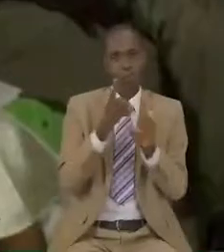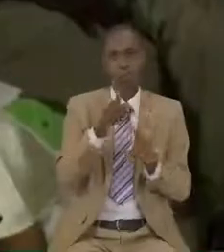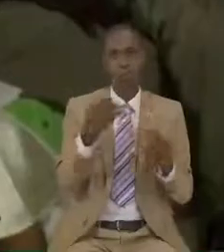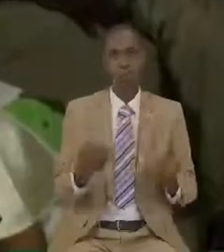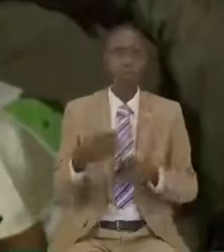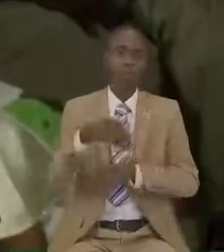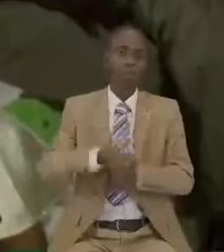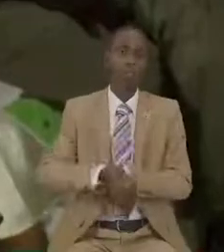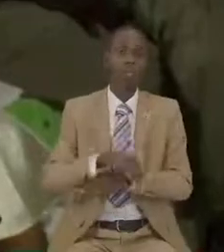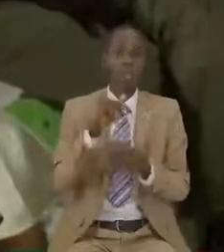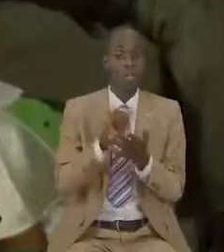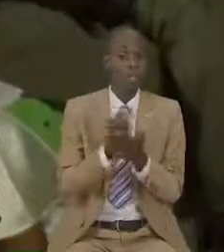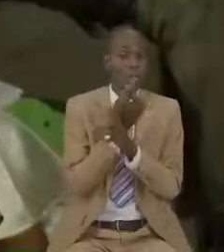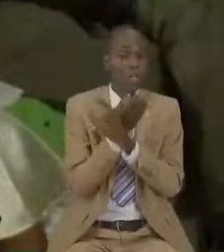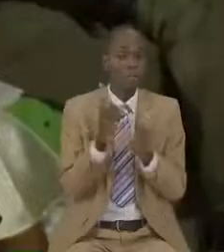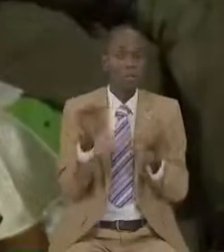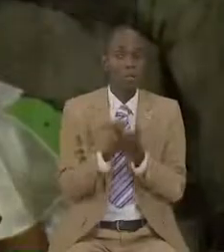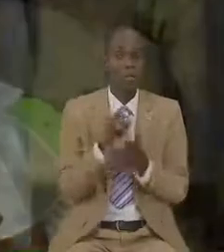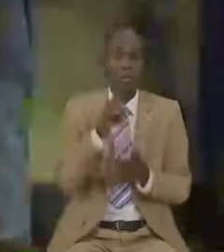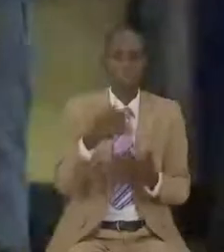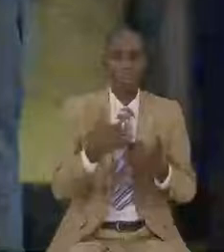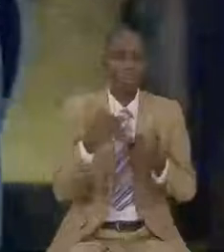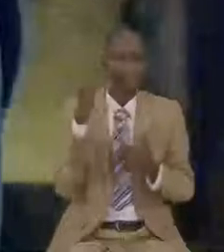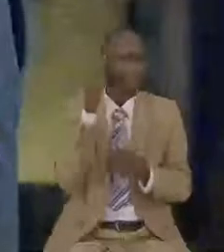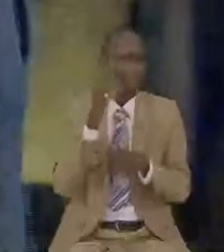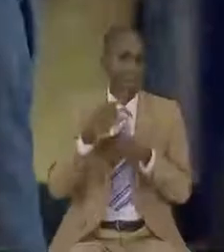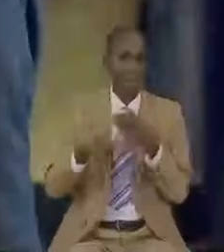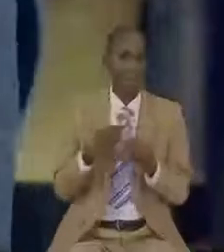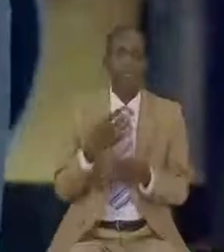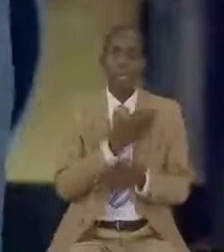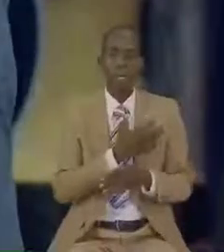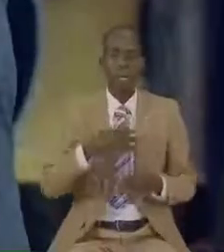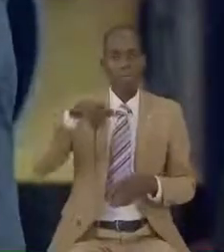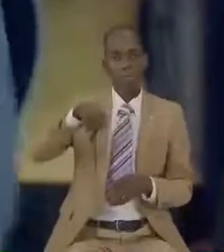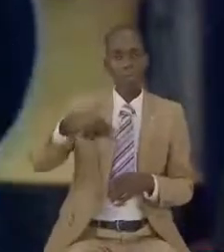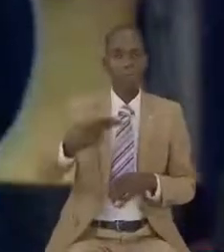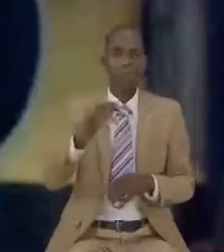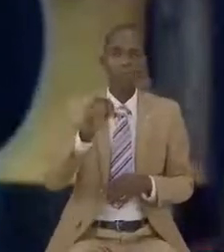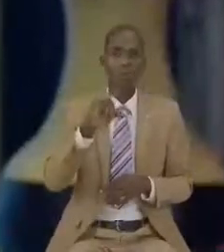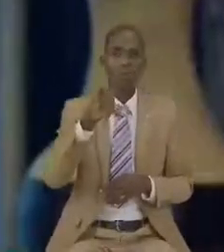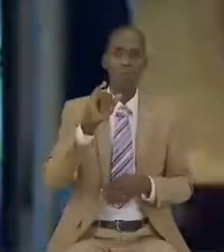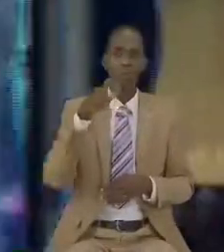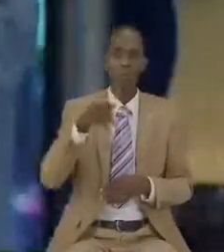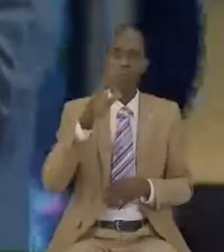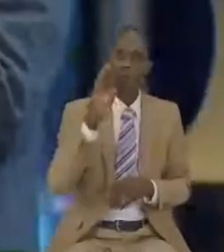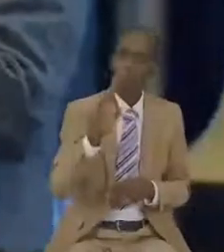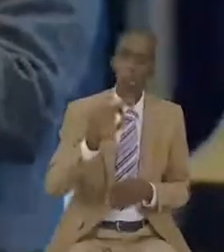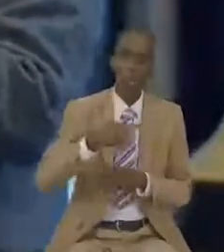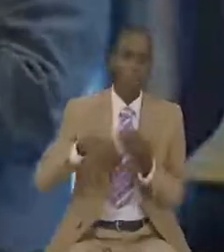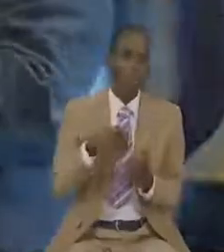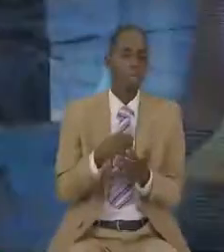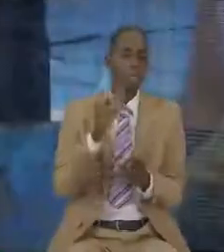péché. Il est venu te délivrer aujourd'hui. Cette délivrance dont nous avons entendu parler, et Philippe lui a prêché